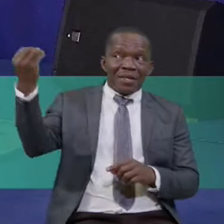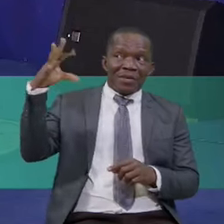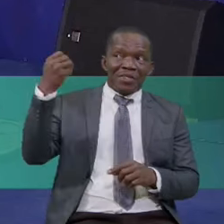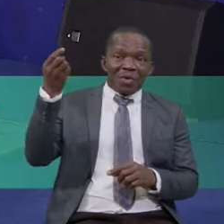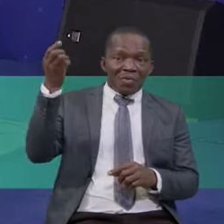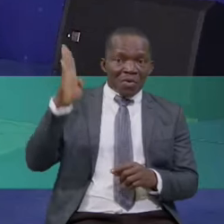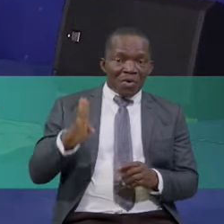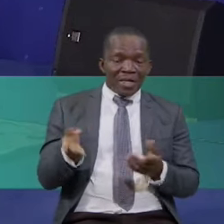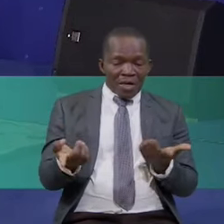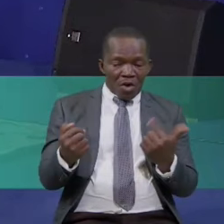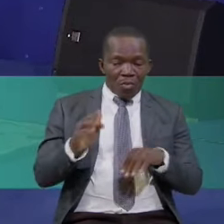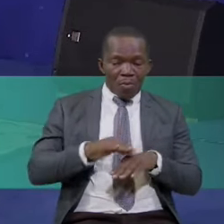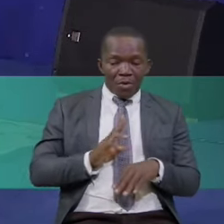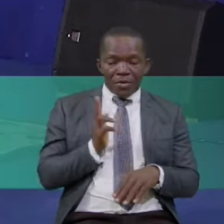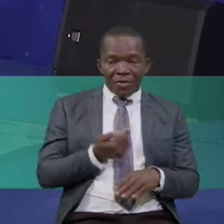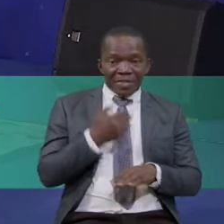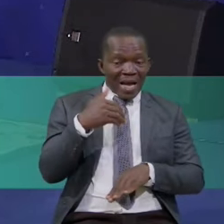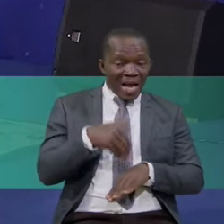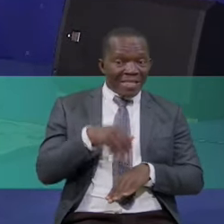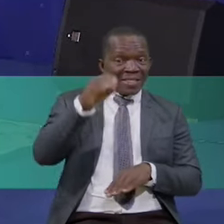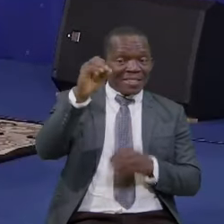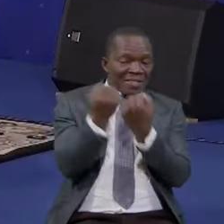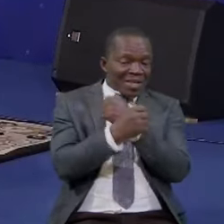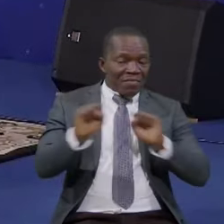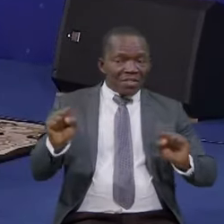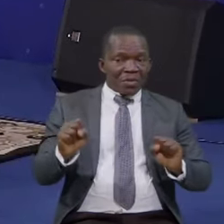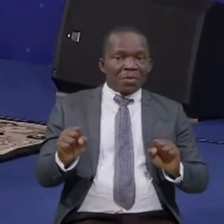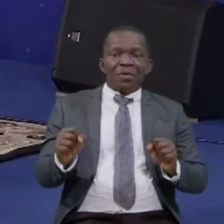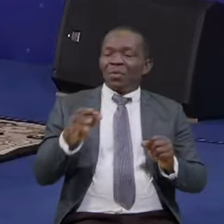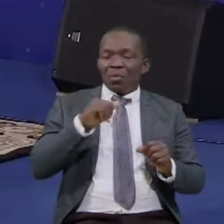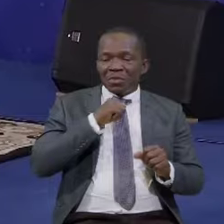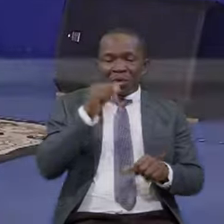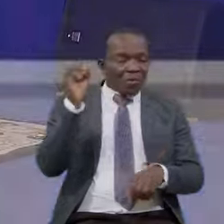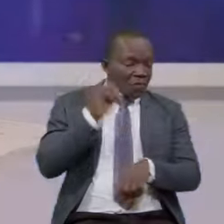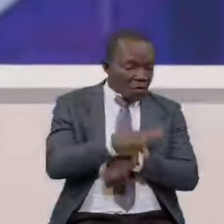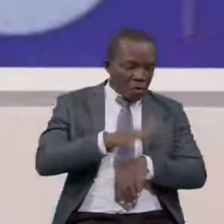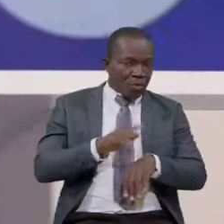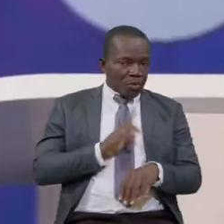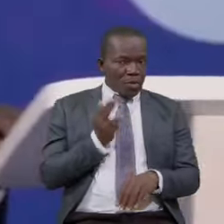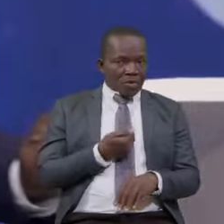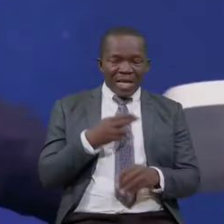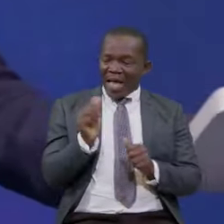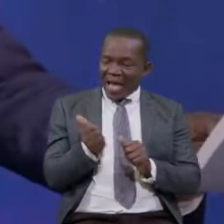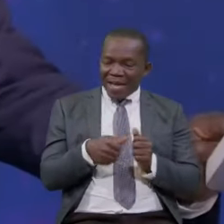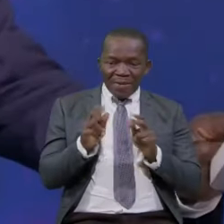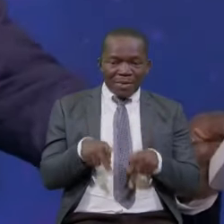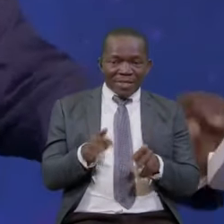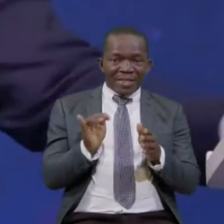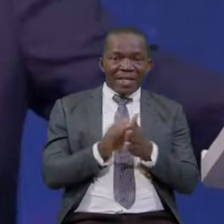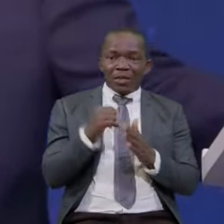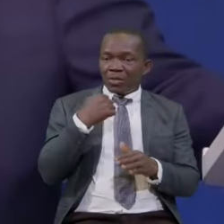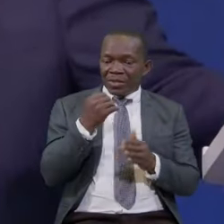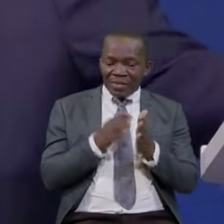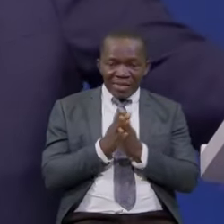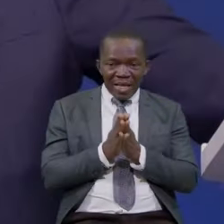été imposé quiconque veut qu'il vienne et la force dans le salut n'a pas